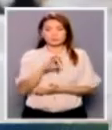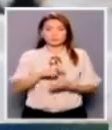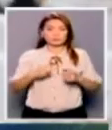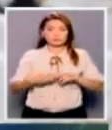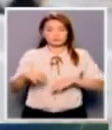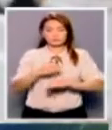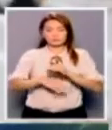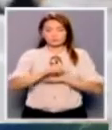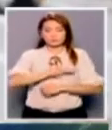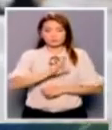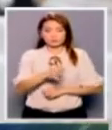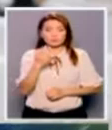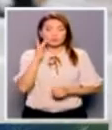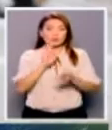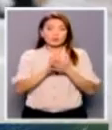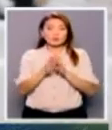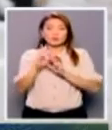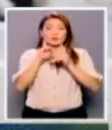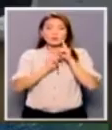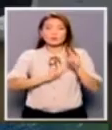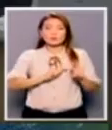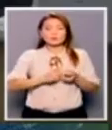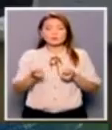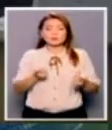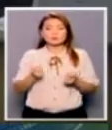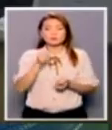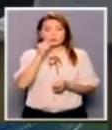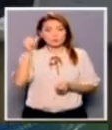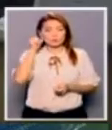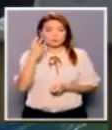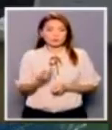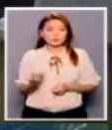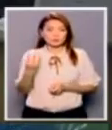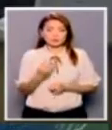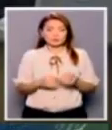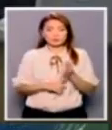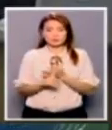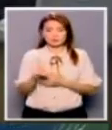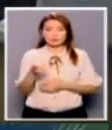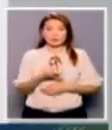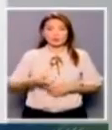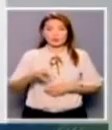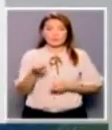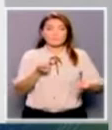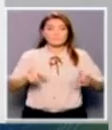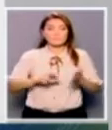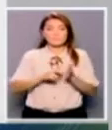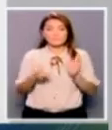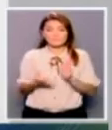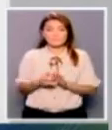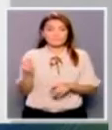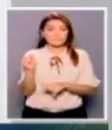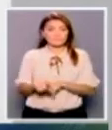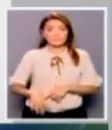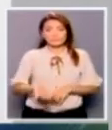мәселелер талқыланды. Қоғамдық келісім кеңесінің жұмысын жүргізу өткен жылдың 4-90-нан бастап аудандық ішкі саясат бөліміне